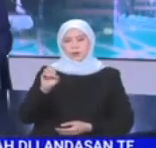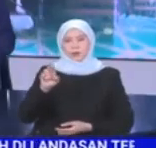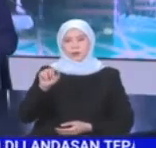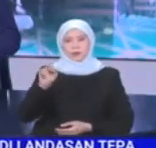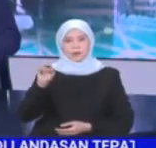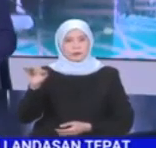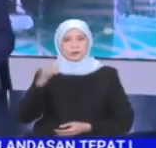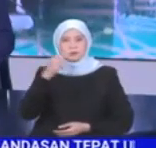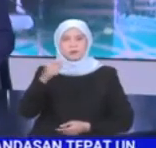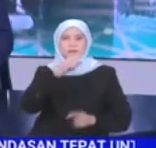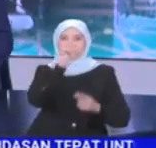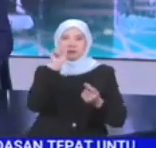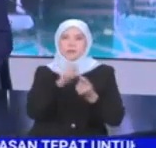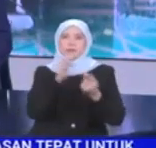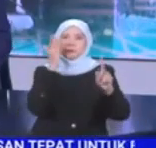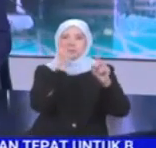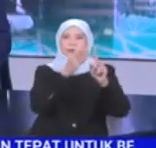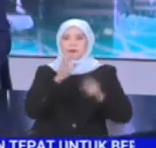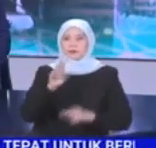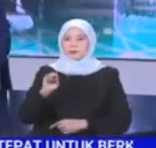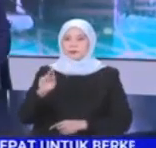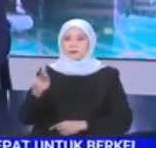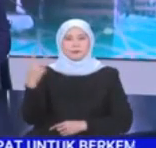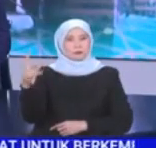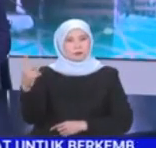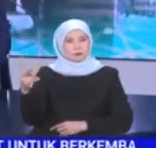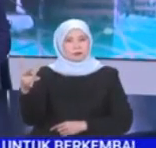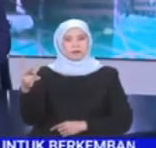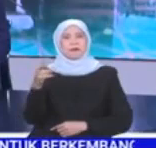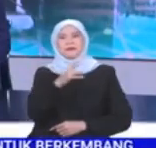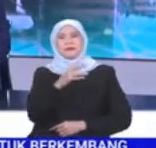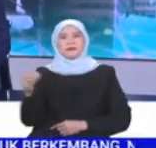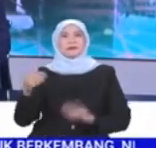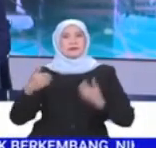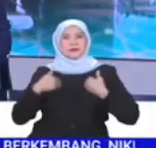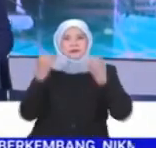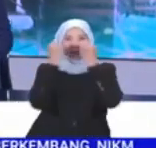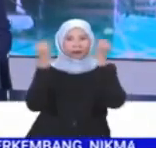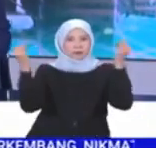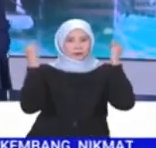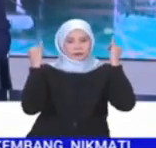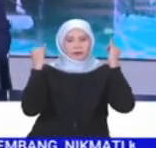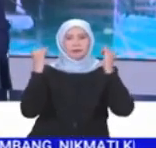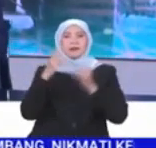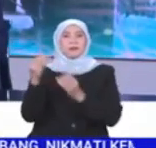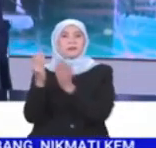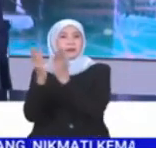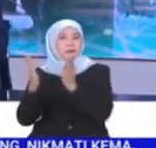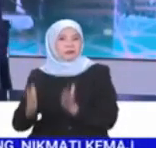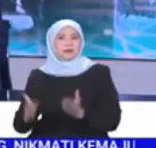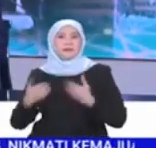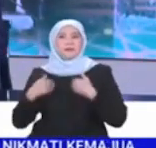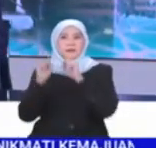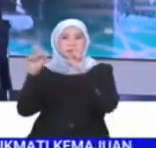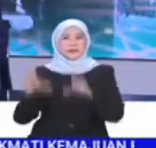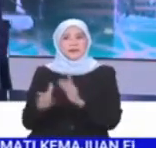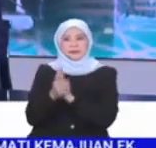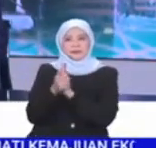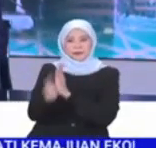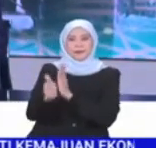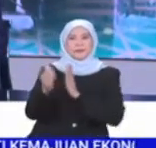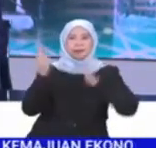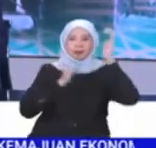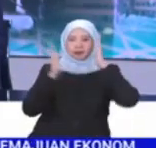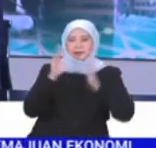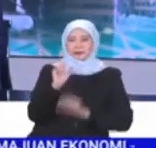itu bertepatan dengan rancangan Malaysia ke-12 selain mempunyai ijazah, graduan juga mempunyai sijil kemahiran